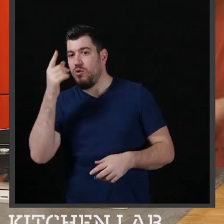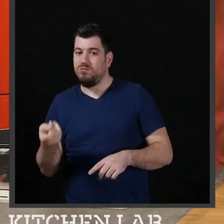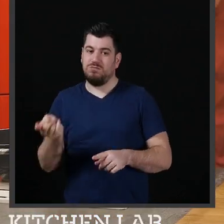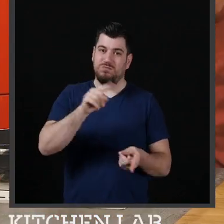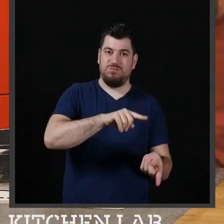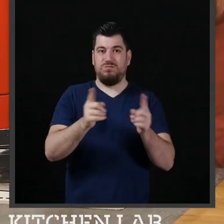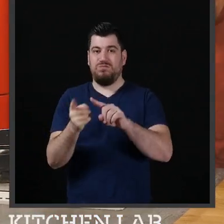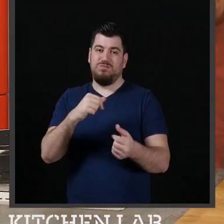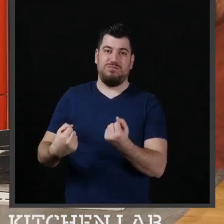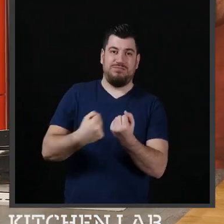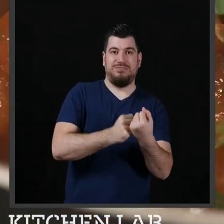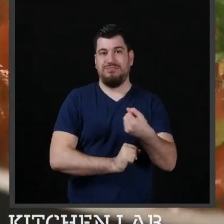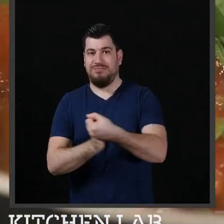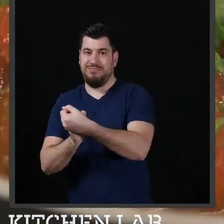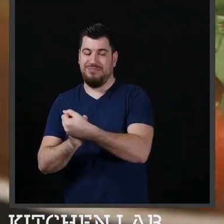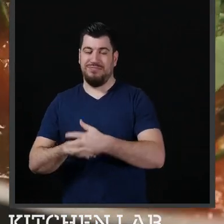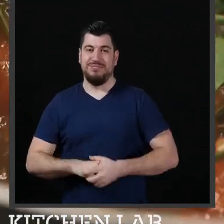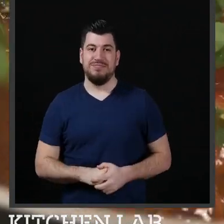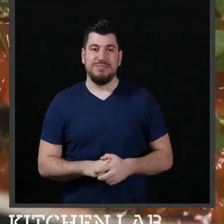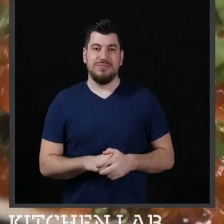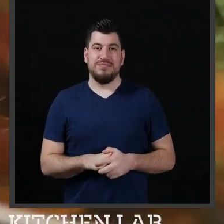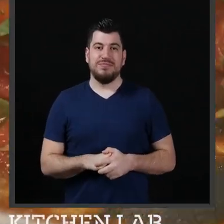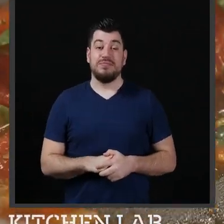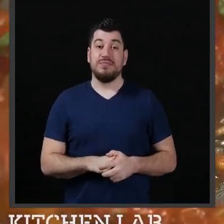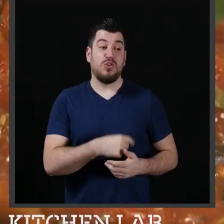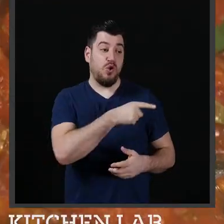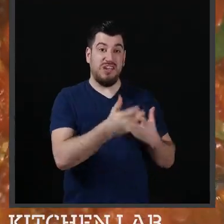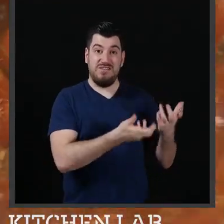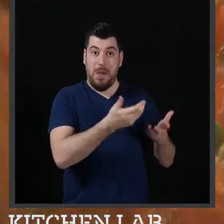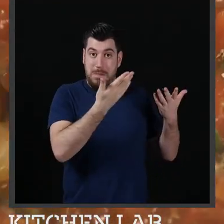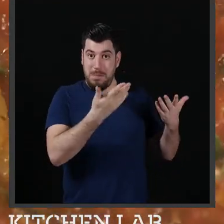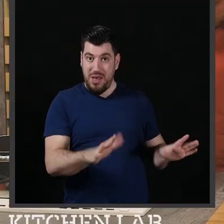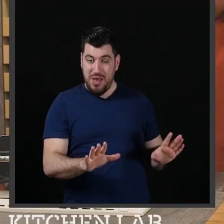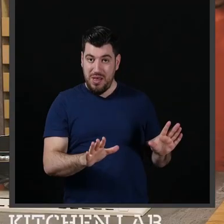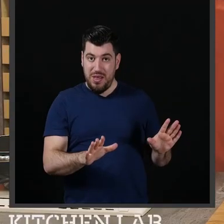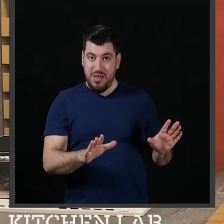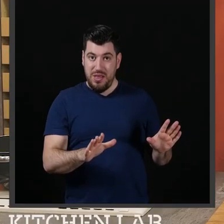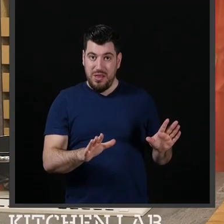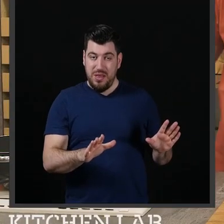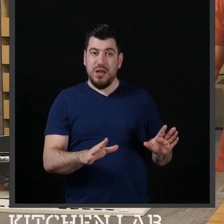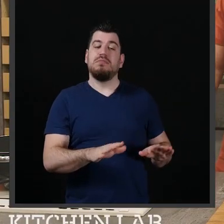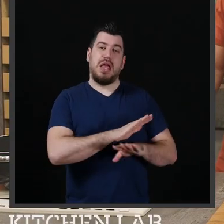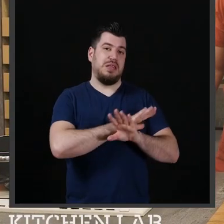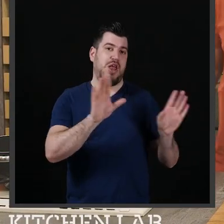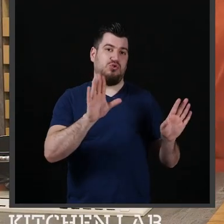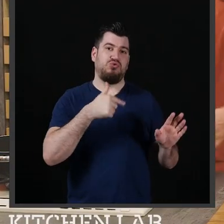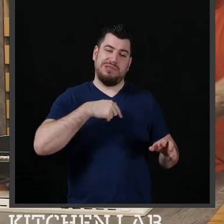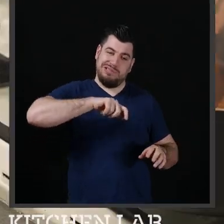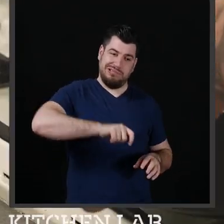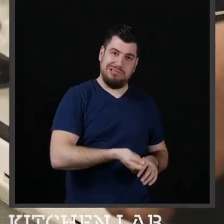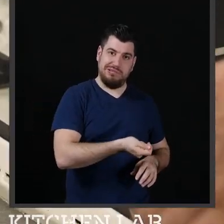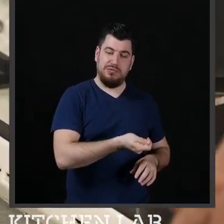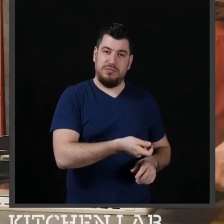άλλο. Ανακατεύω. Και μόλις πάρει βράση, κοιτάξτε, τελείωσε. Σβήνω τη φωτιά